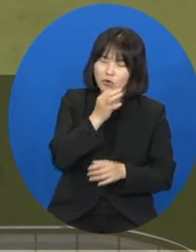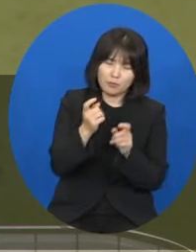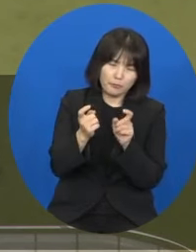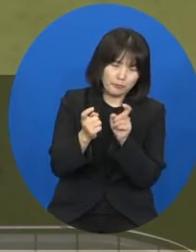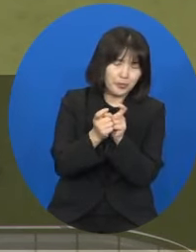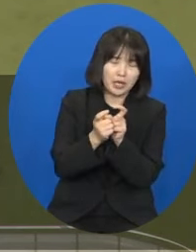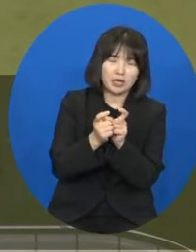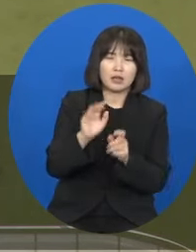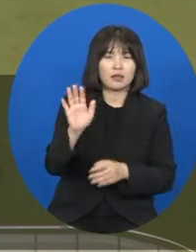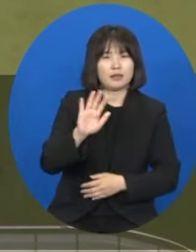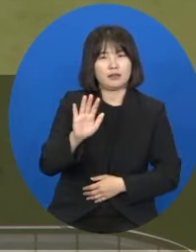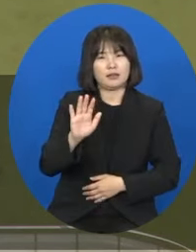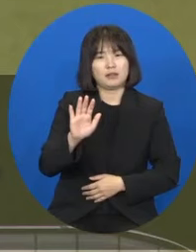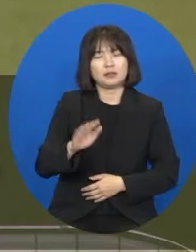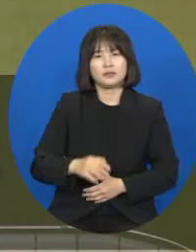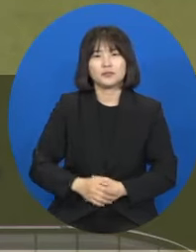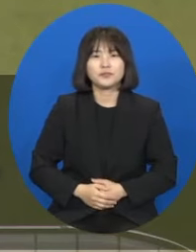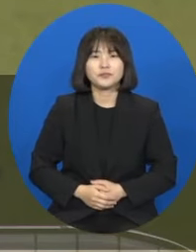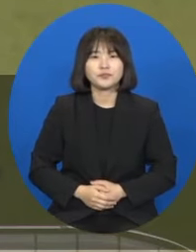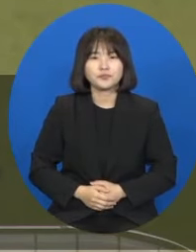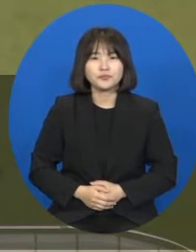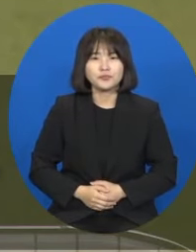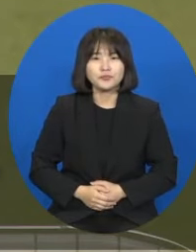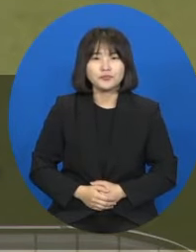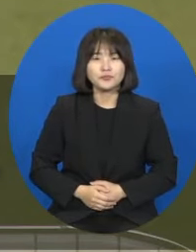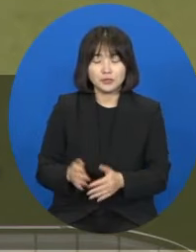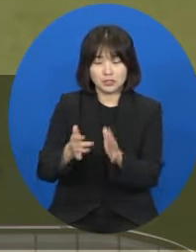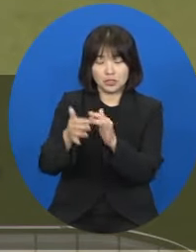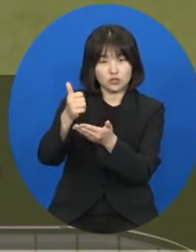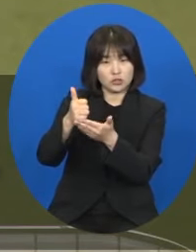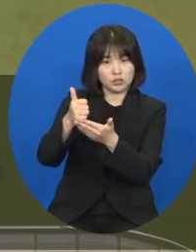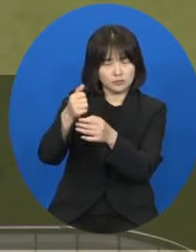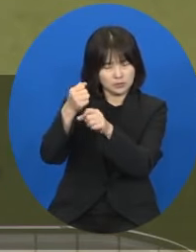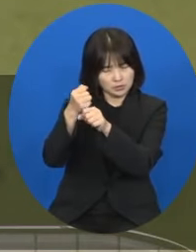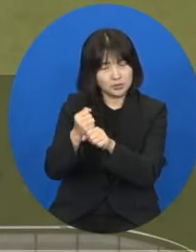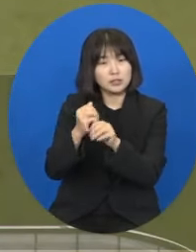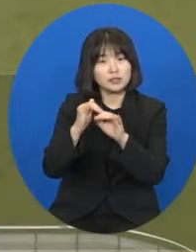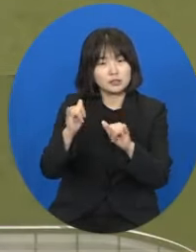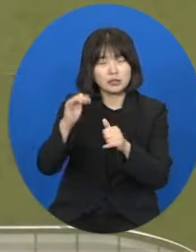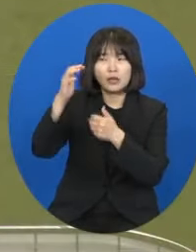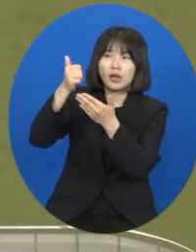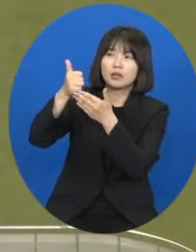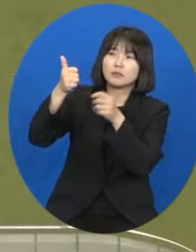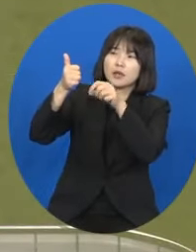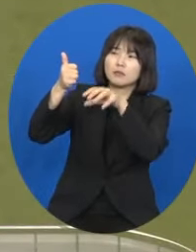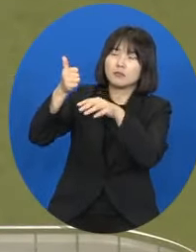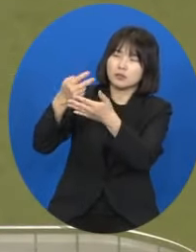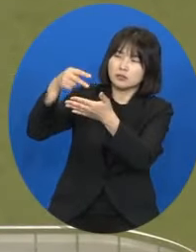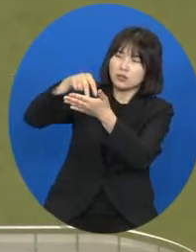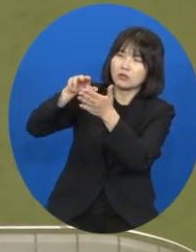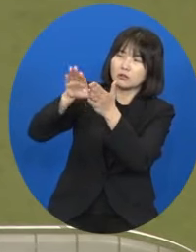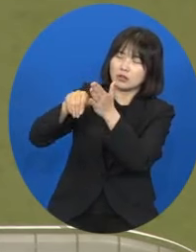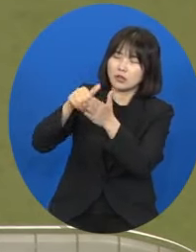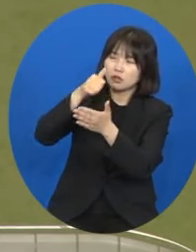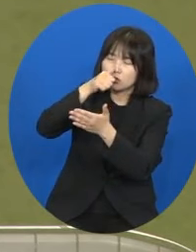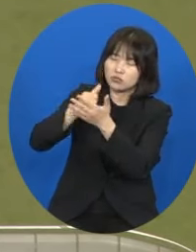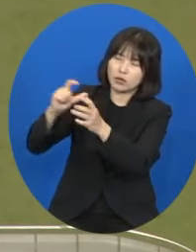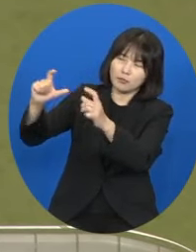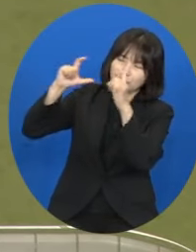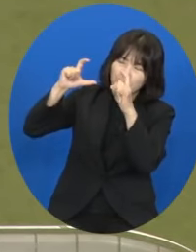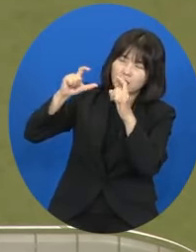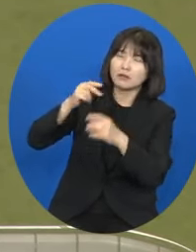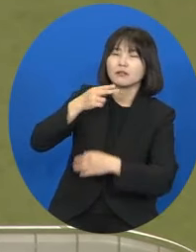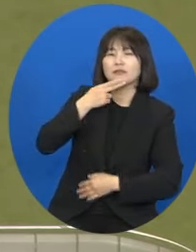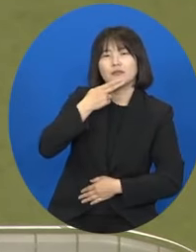당하지 않을 것이다. 그분을 의지한 자는요, 나중에 하나님 앞에 섰을 때 결코 정죄를 당하지 않아요. 부끄러움을